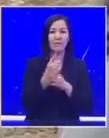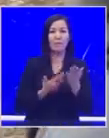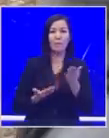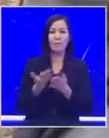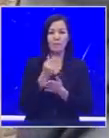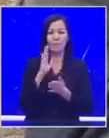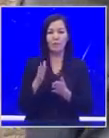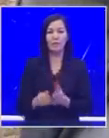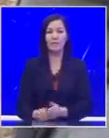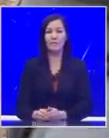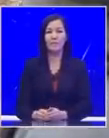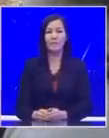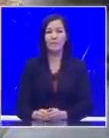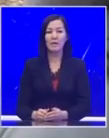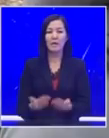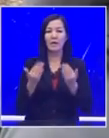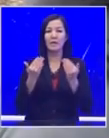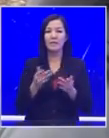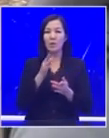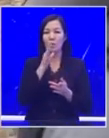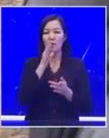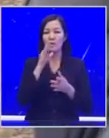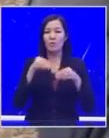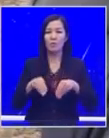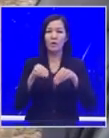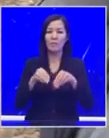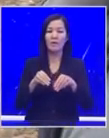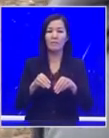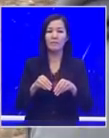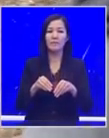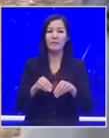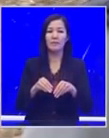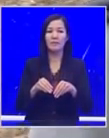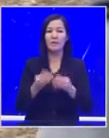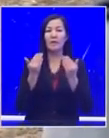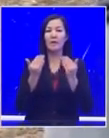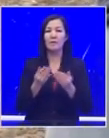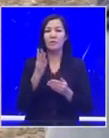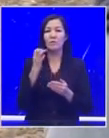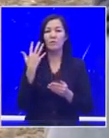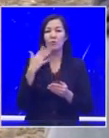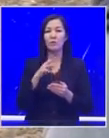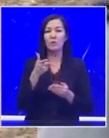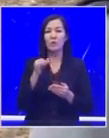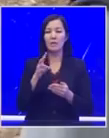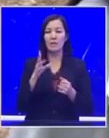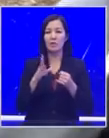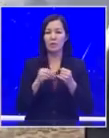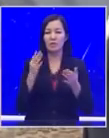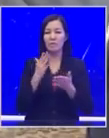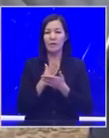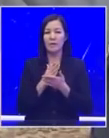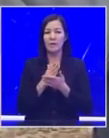бермек. Данный момент осы біздің отырған бағымыз, осы жерде осы массивті, қазір 450 гектар.